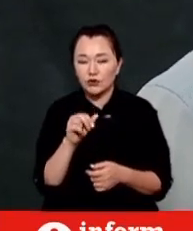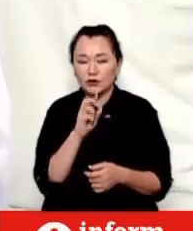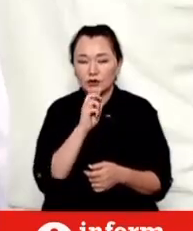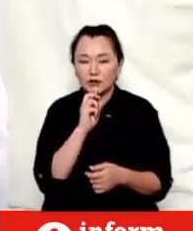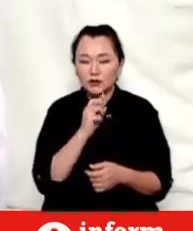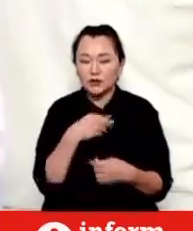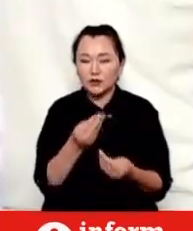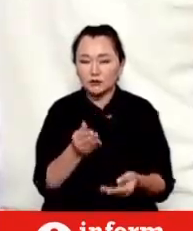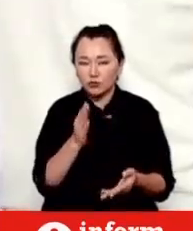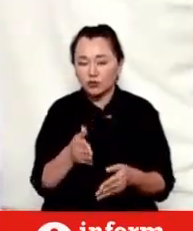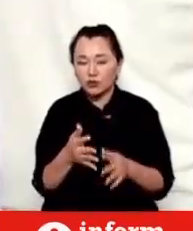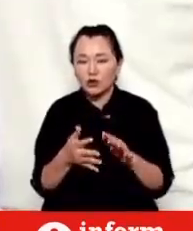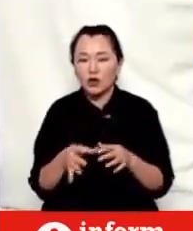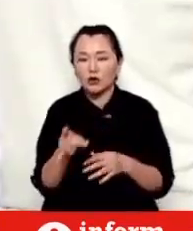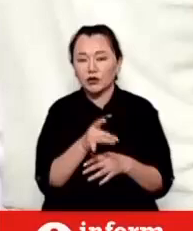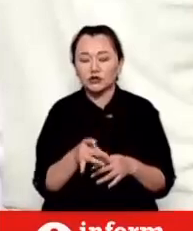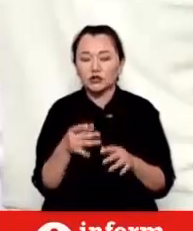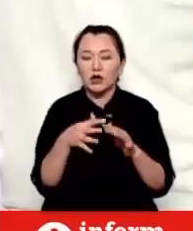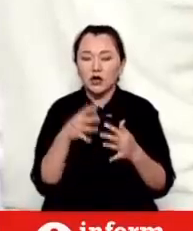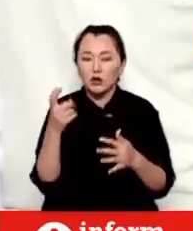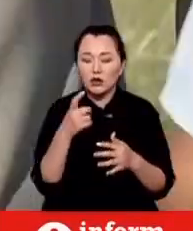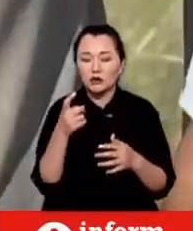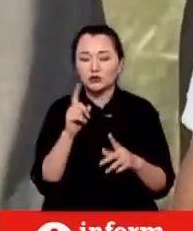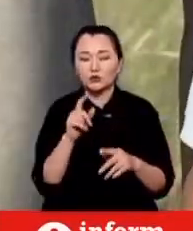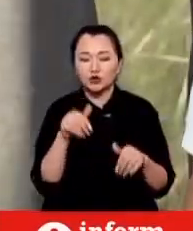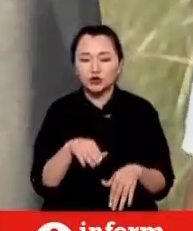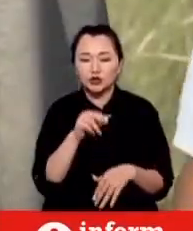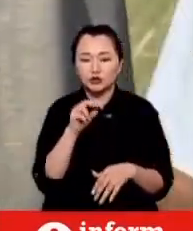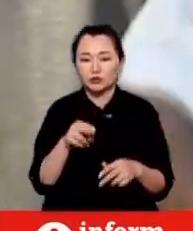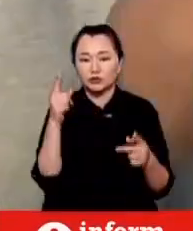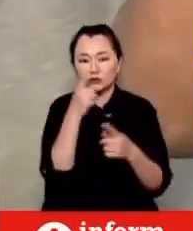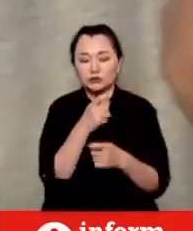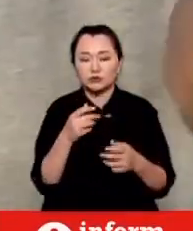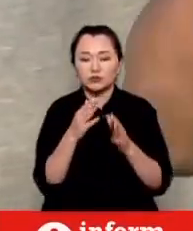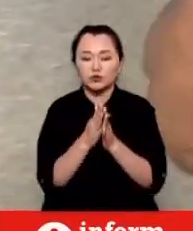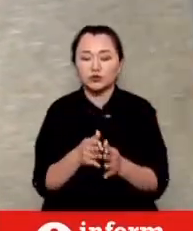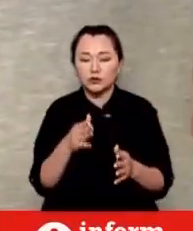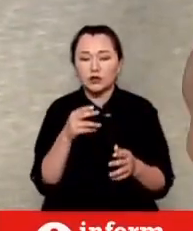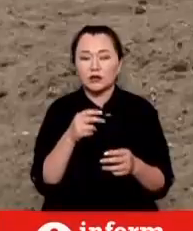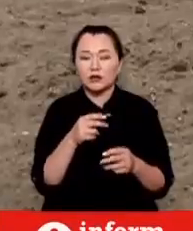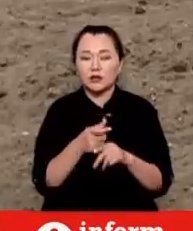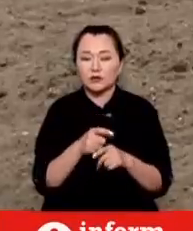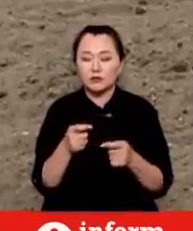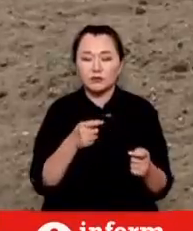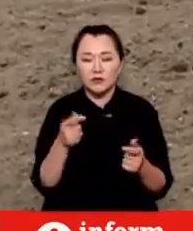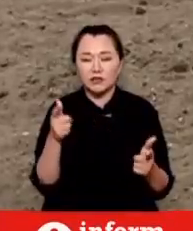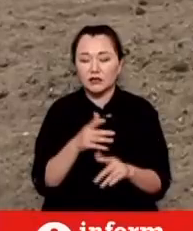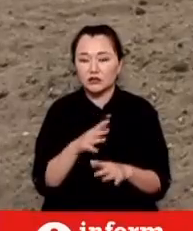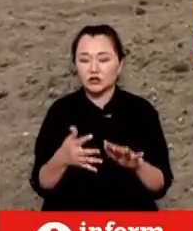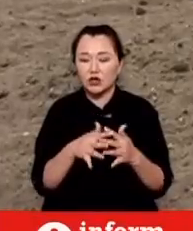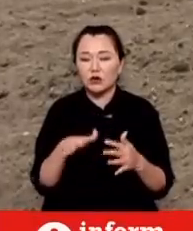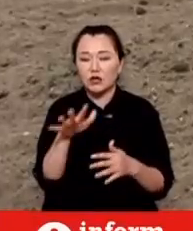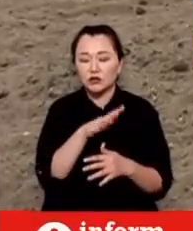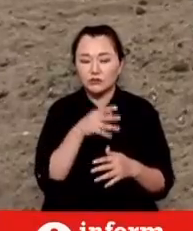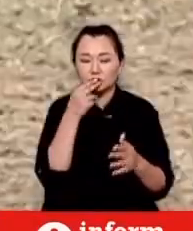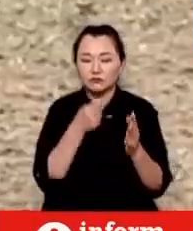бөлінеді. Аудан шаруалары мәселені бір жақты ету үшін төтенше жағдай жариялауды сұрайды, ал жауапты басқарма бұнымен келіспейді. Шаруаларға жем шөп